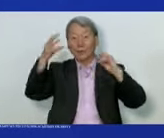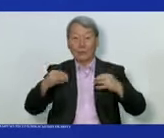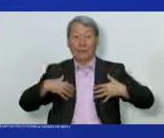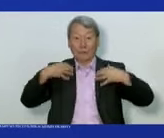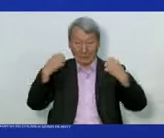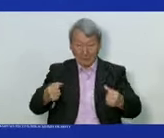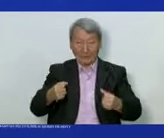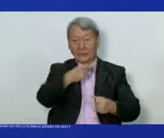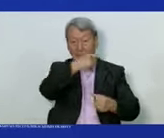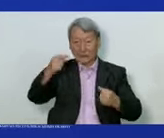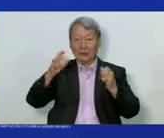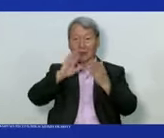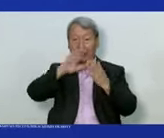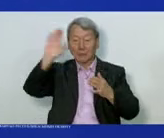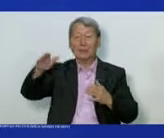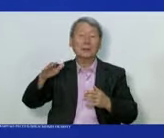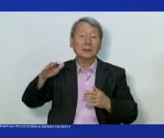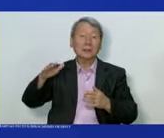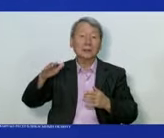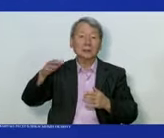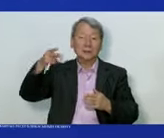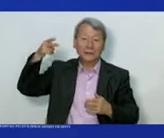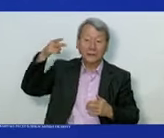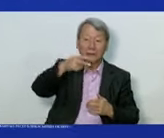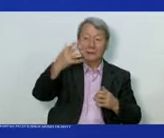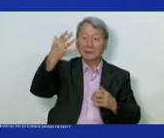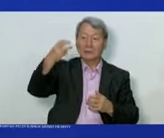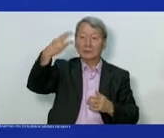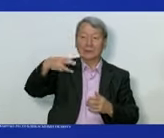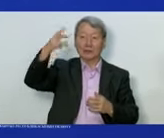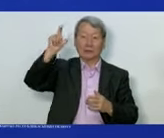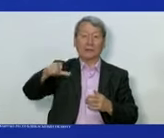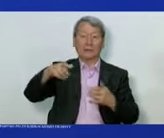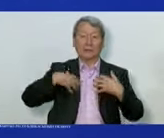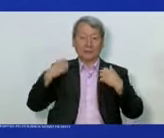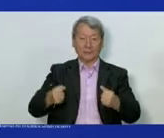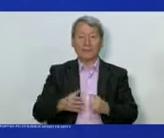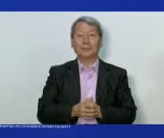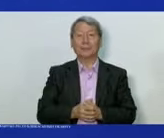за все время выписано с выздоровлением по стране 2530 пациентов.